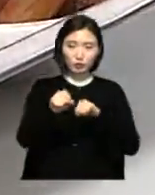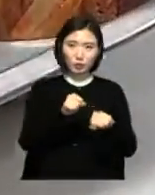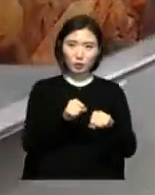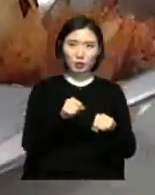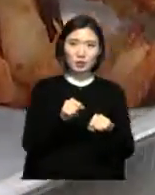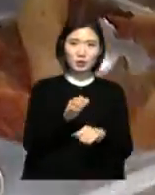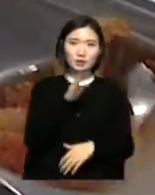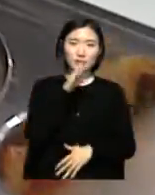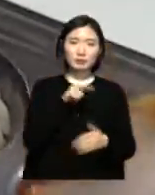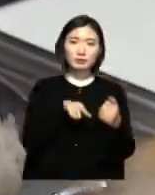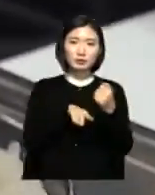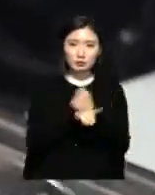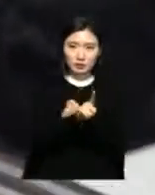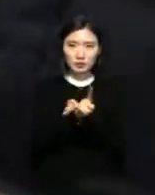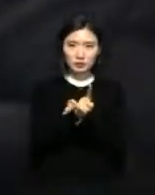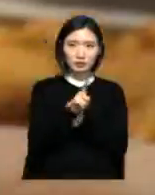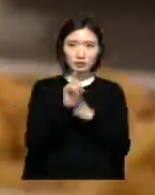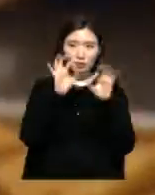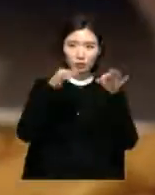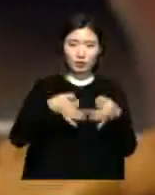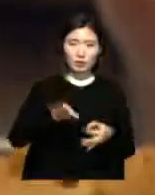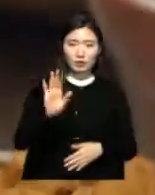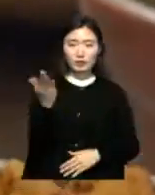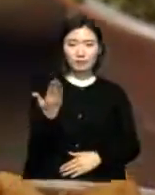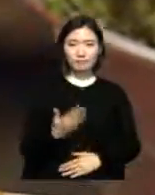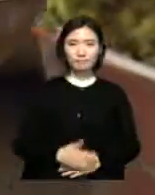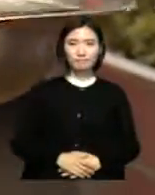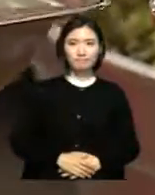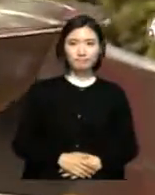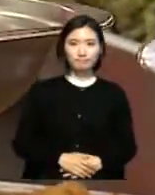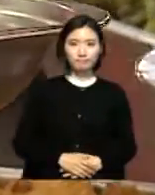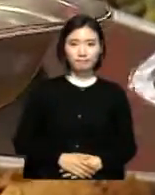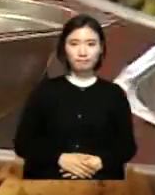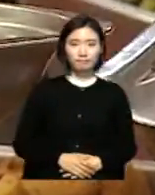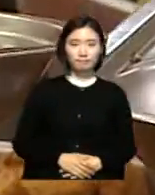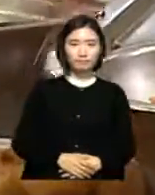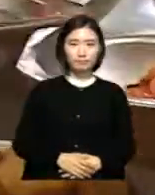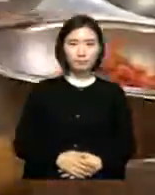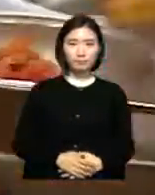참된 의미를 되새기고 있습니다. 딜라이브 서울경기 케이블TV 김동훈입니다.